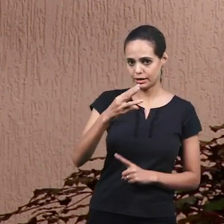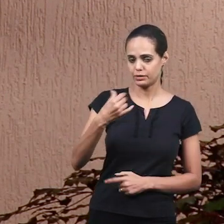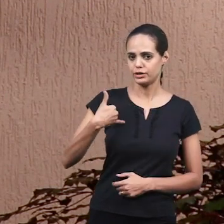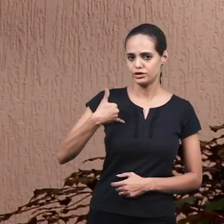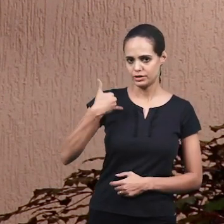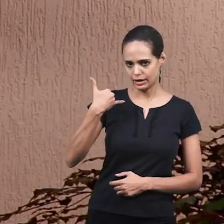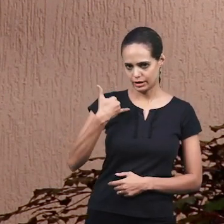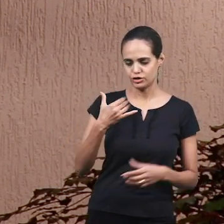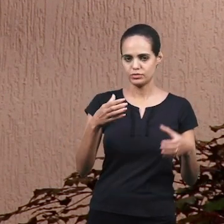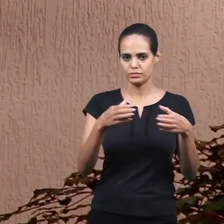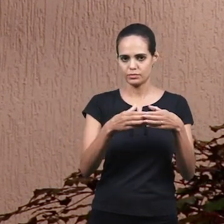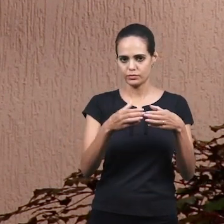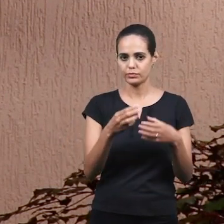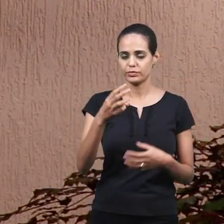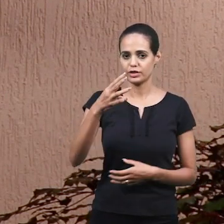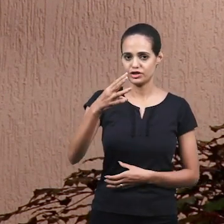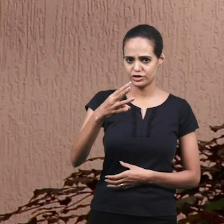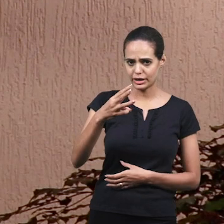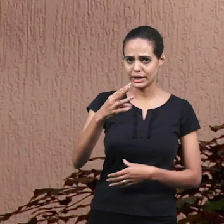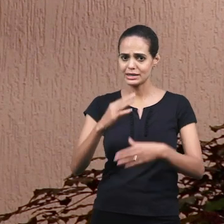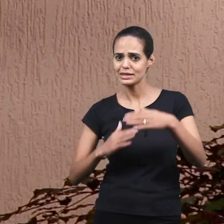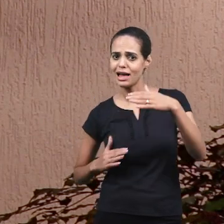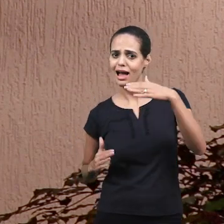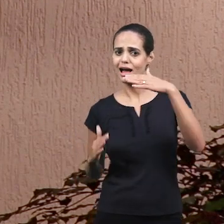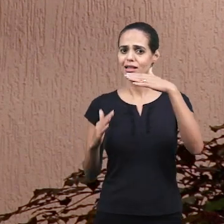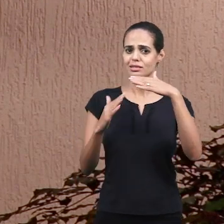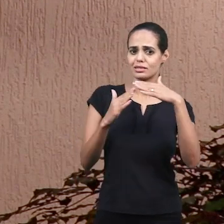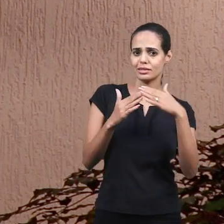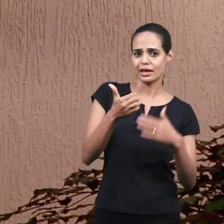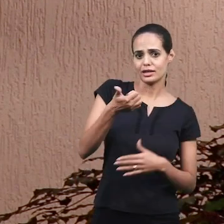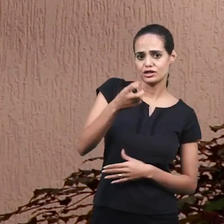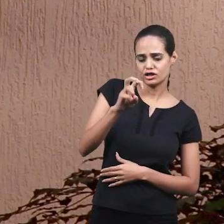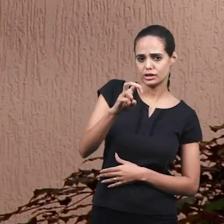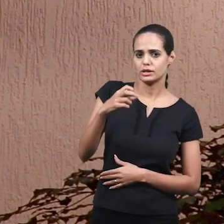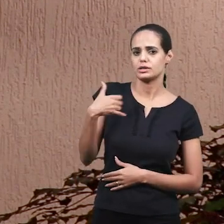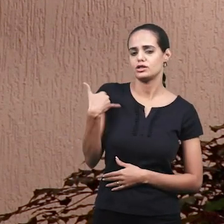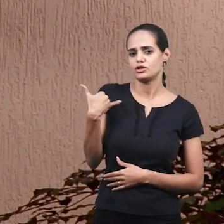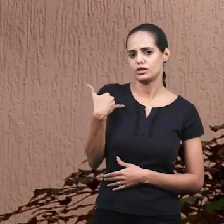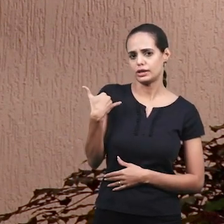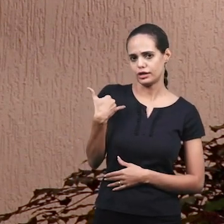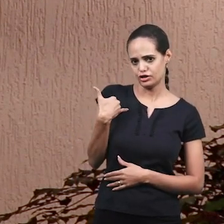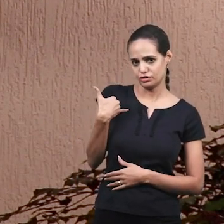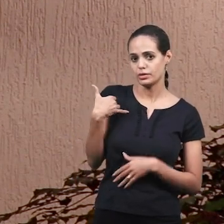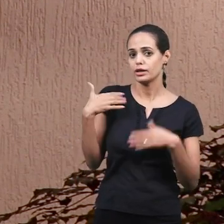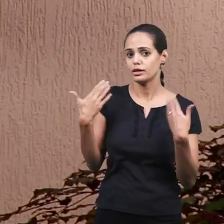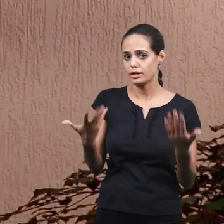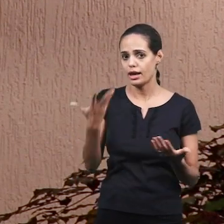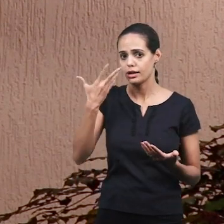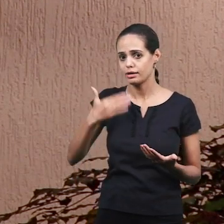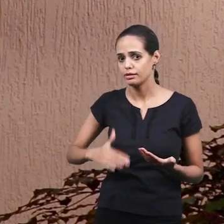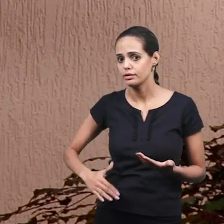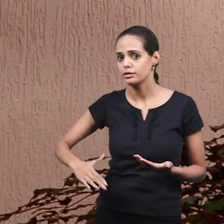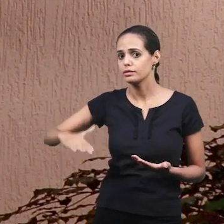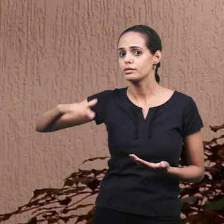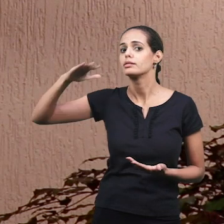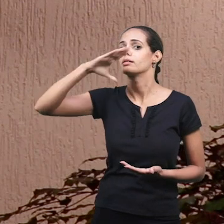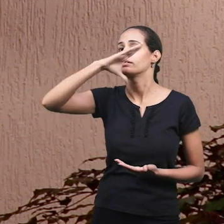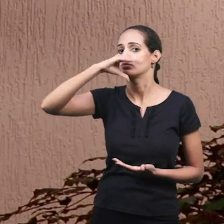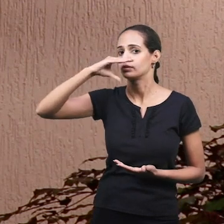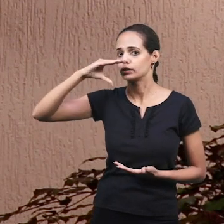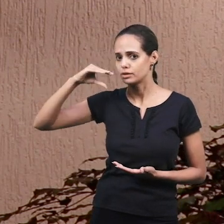femmes enceintes, 0 à 300, et la classe de 3 à 15 ans où nous avons enfants, intermédiaires et